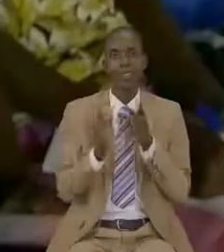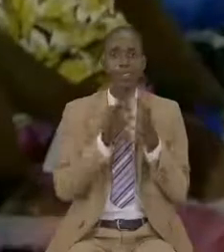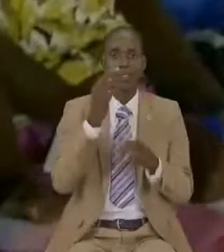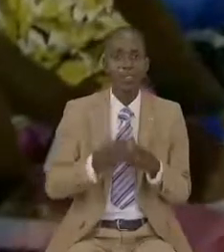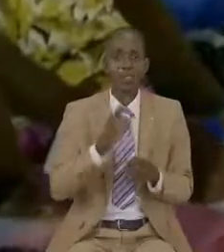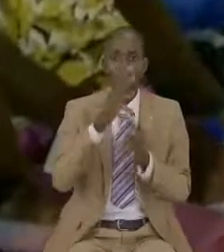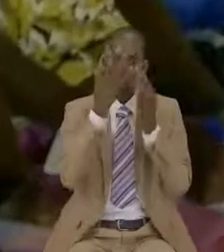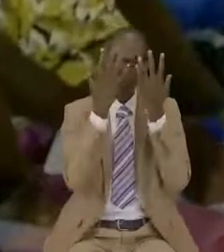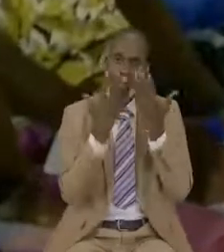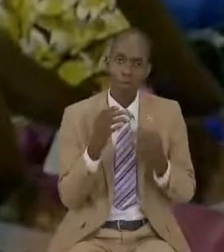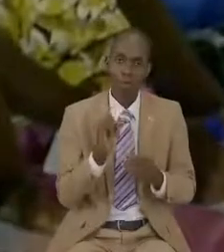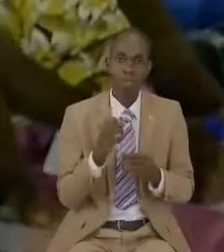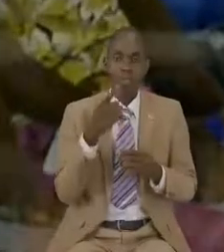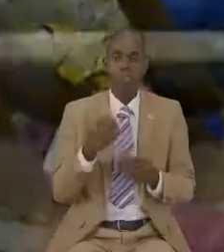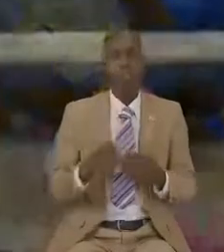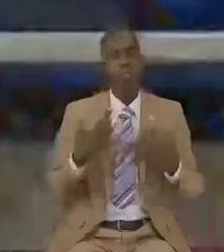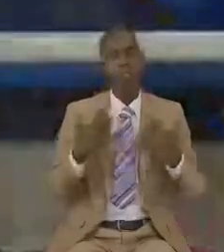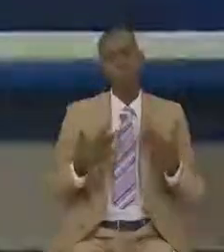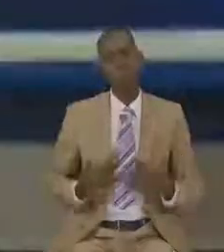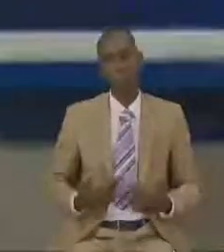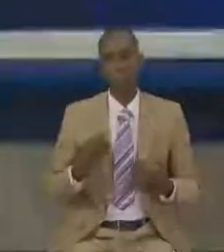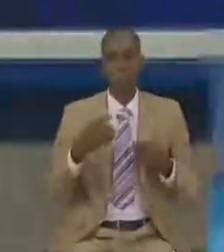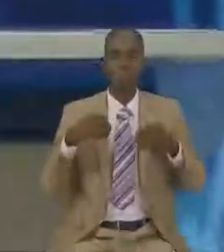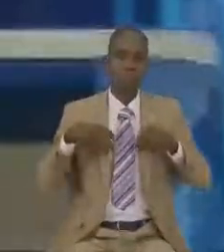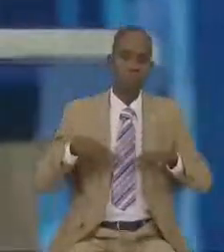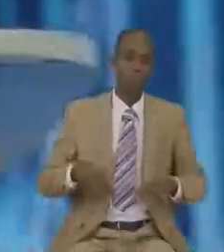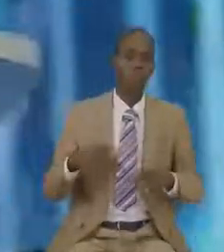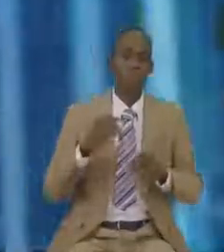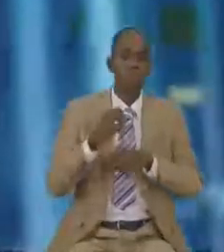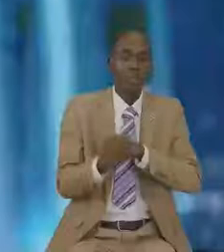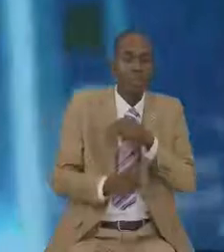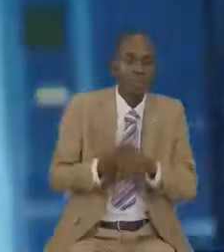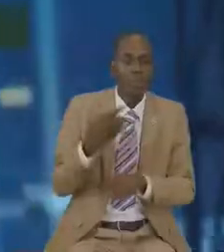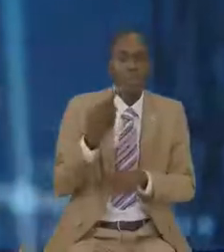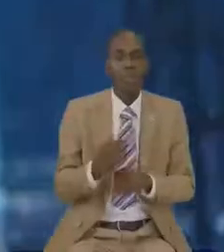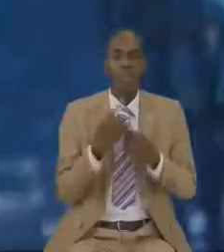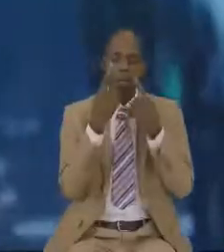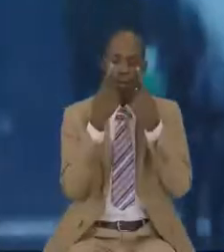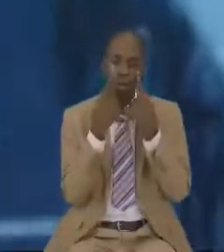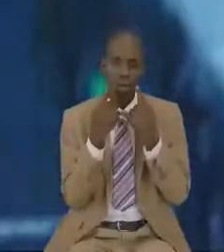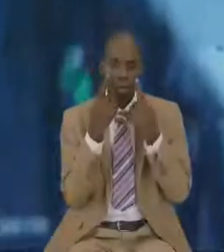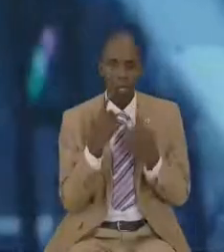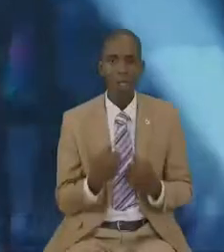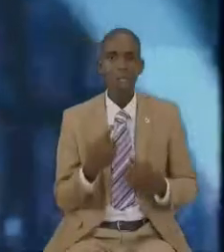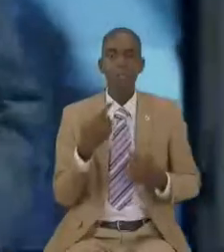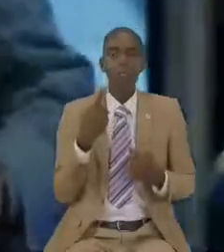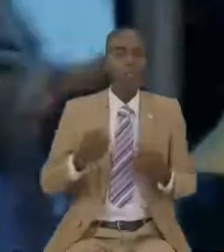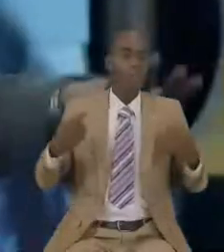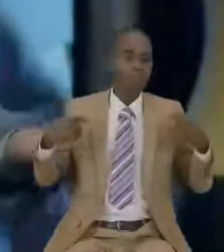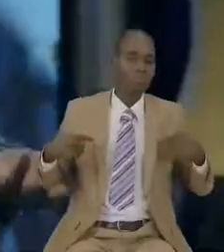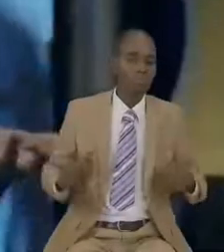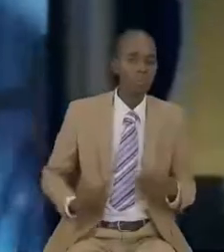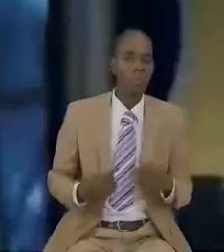chagrin, la tristesse, les souffrances, les pleurs, rouler par terre,